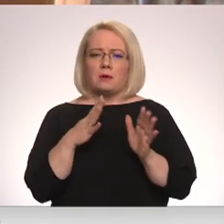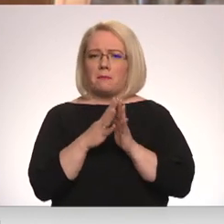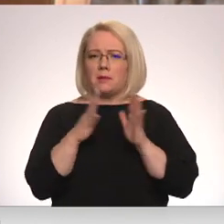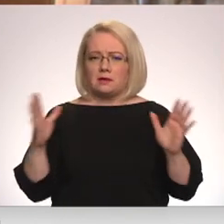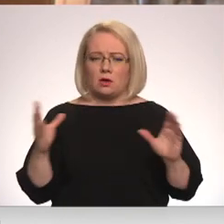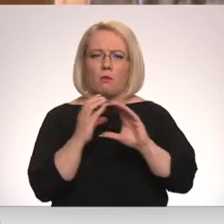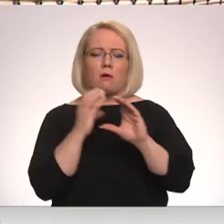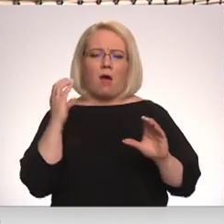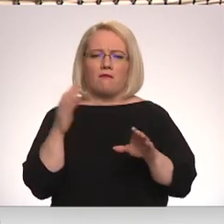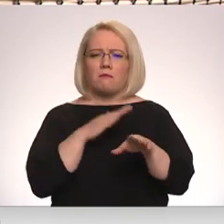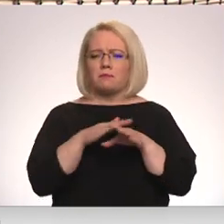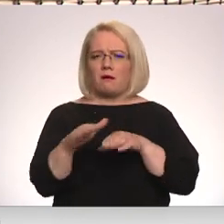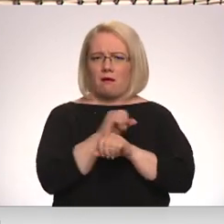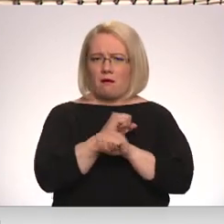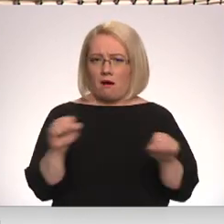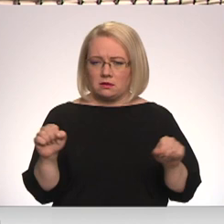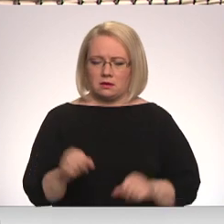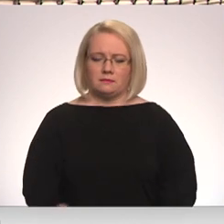krāva ļoti ātri piepildījās.